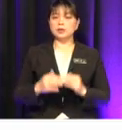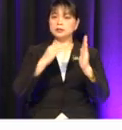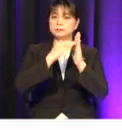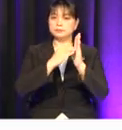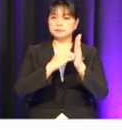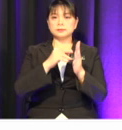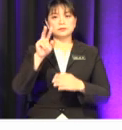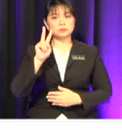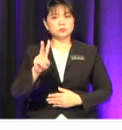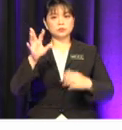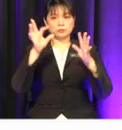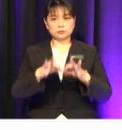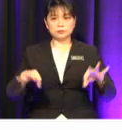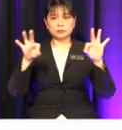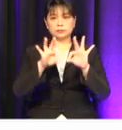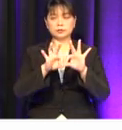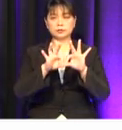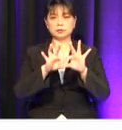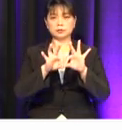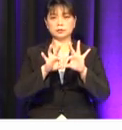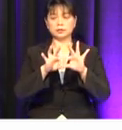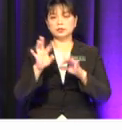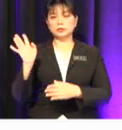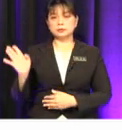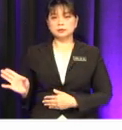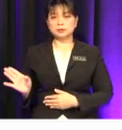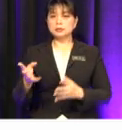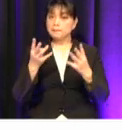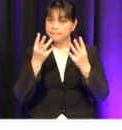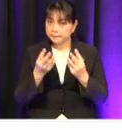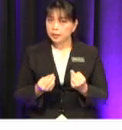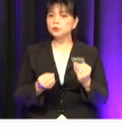dua Kepentingan sprinting oke yang ini sebenarnya